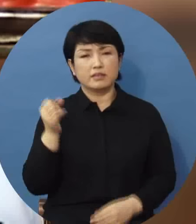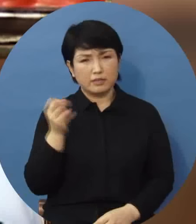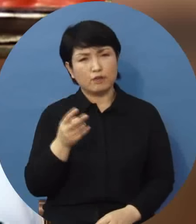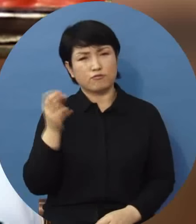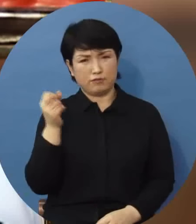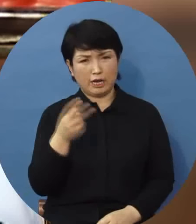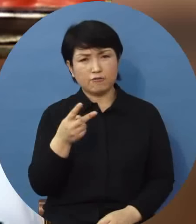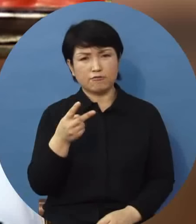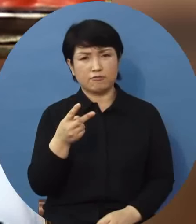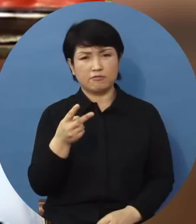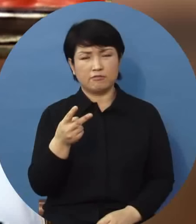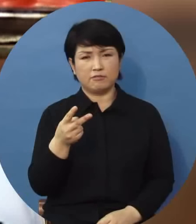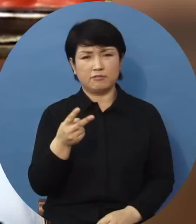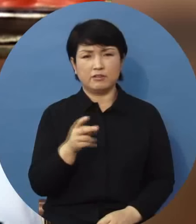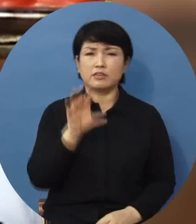자꾸